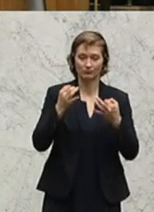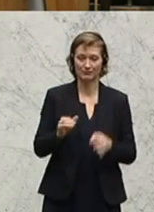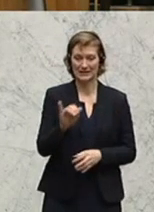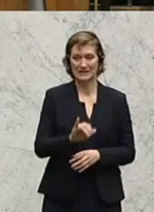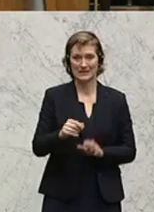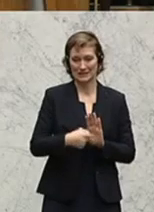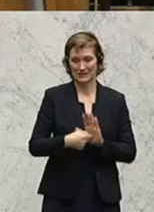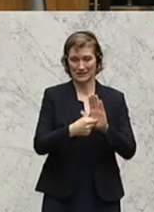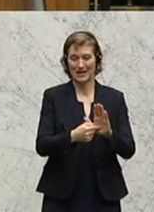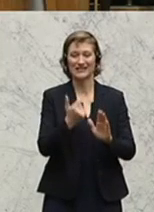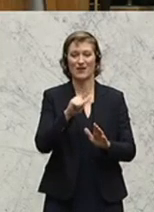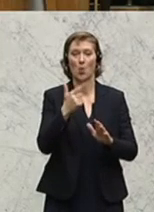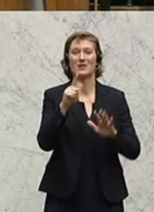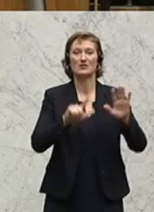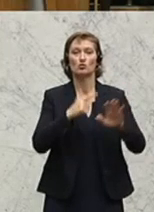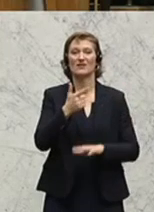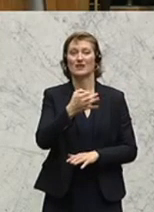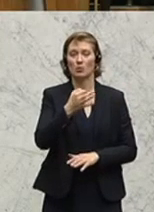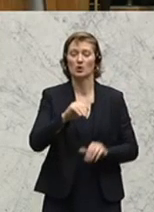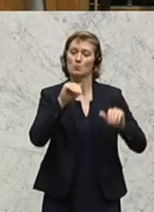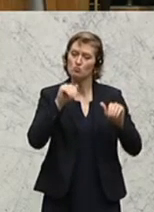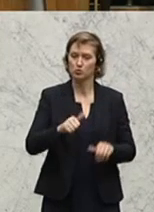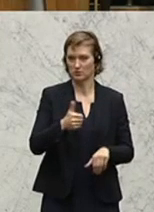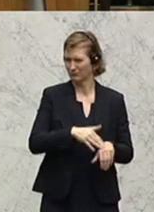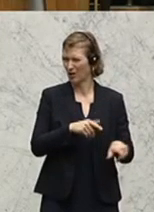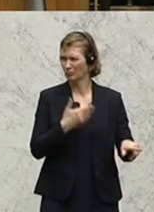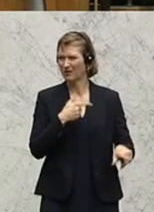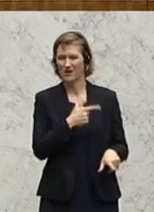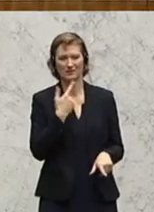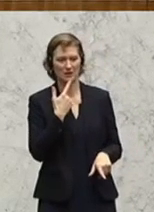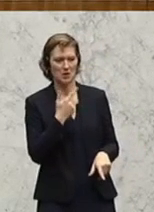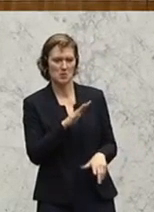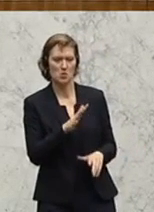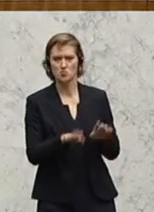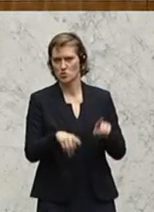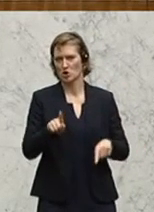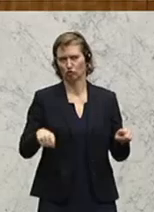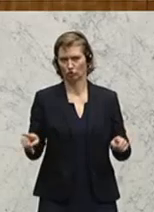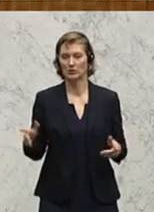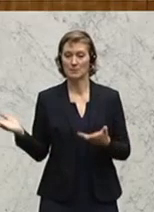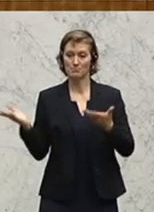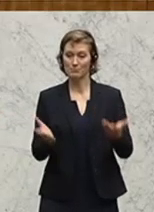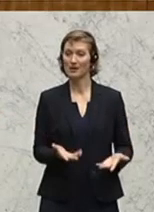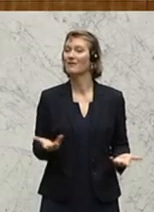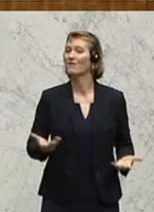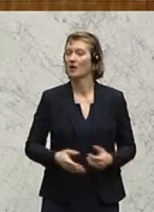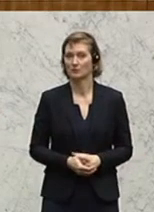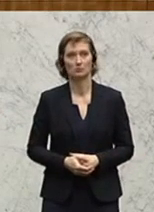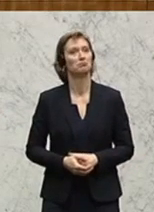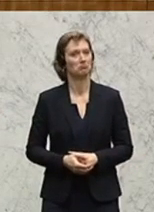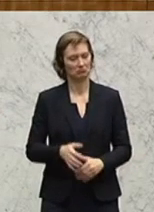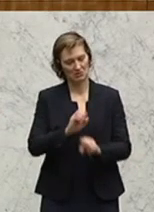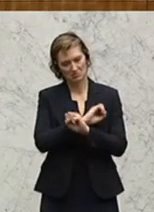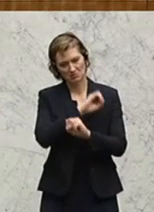effektive Zinssatz mit 2,27% in diesem einen Beispiel, das ist eben sehr unterschiedlich und bringt eine